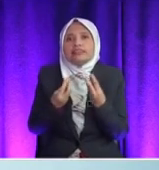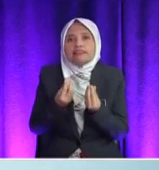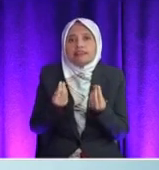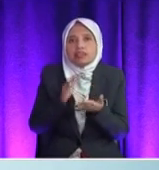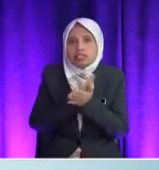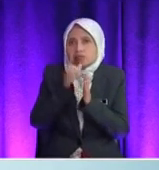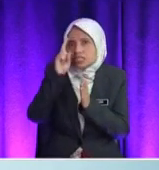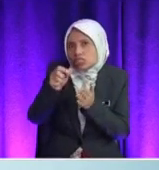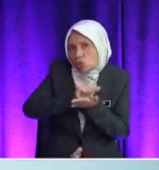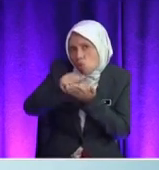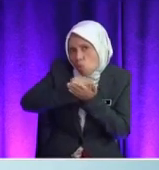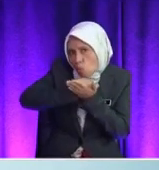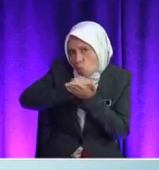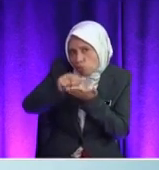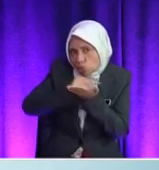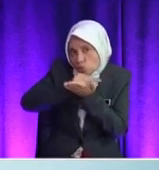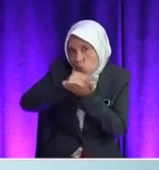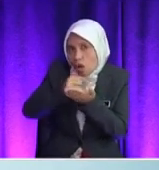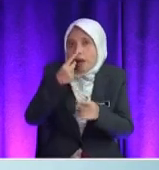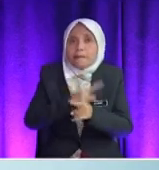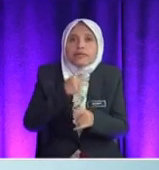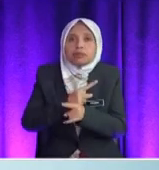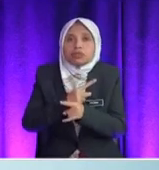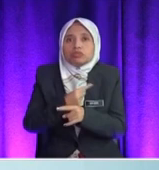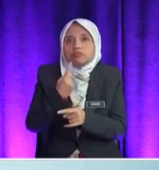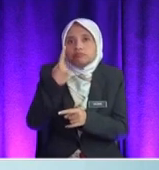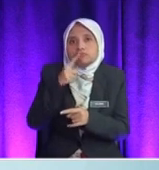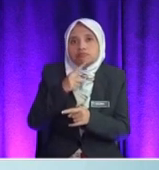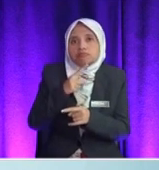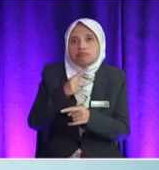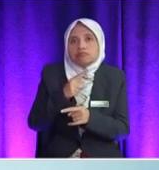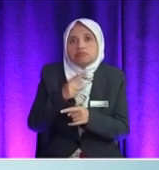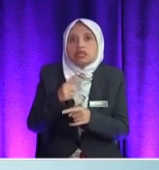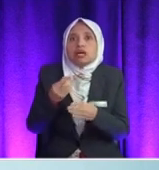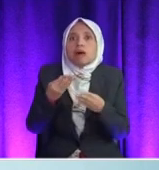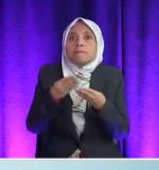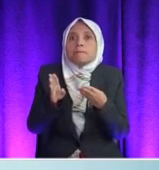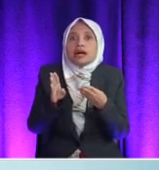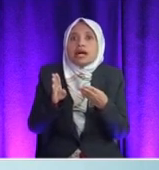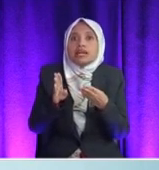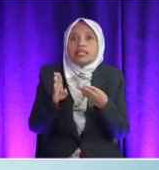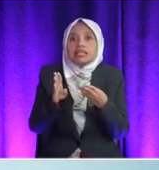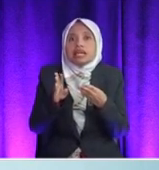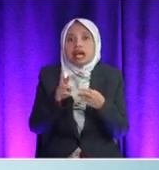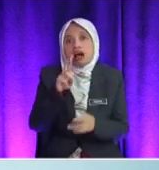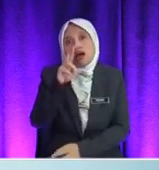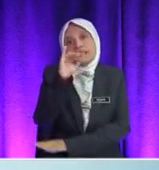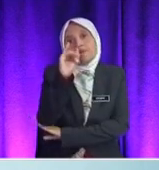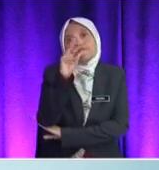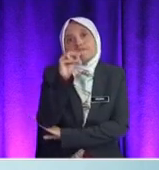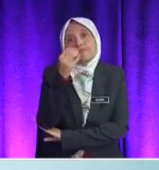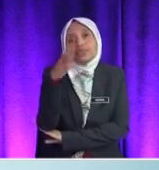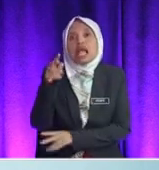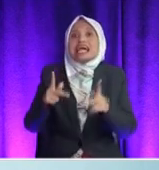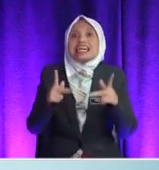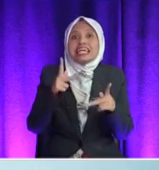gosok-gosok ake bahagia untuk besi ataupun Panggil Rita ya Oke ini